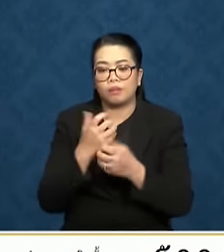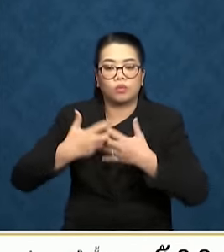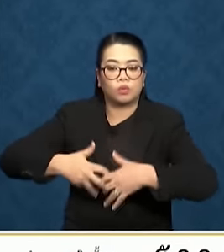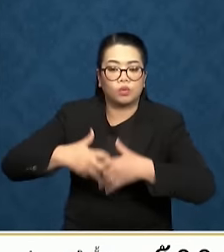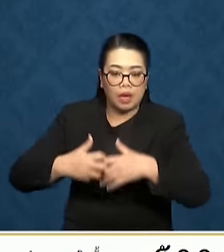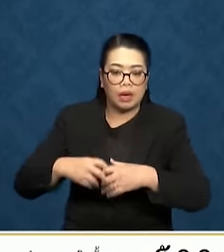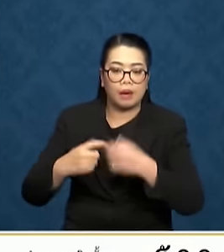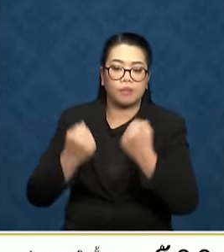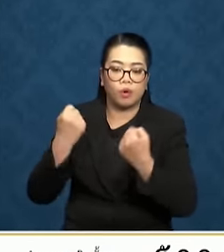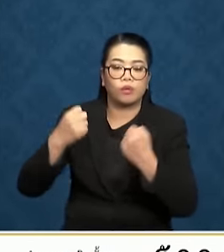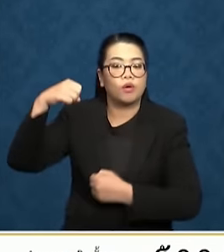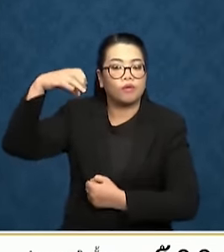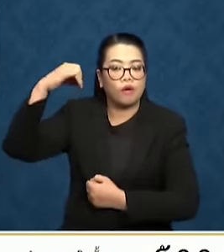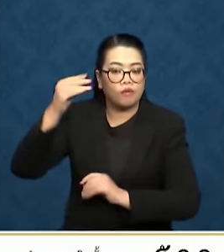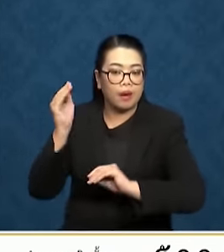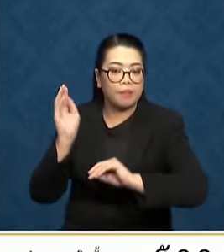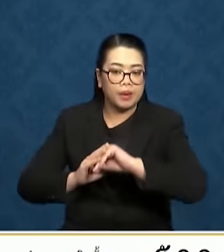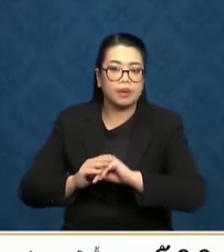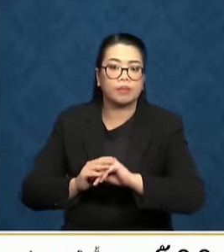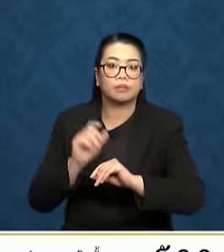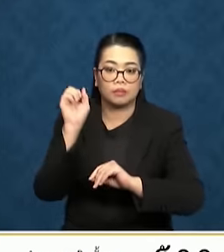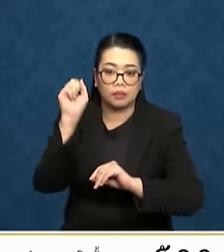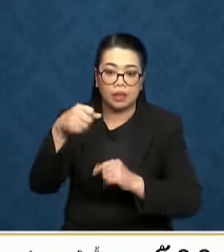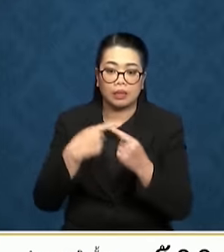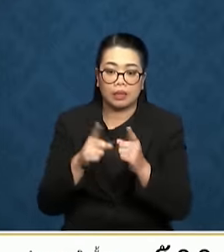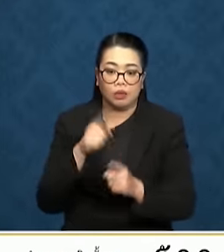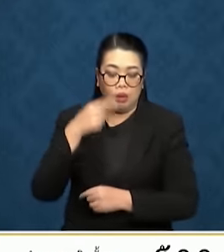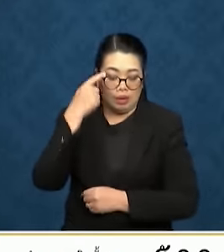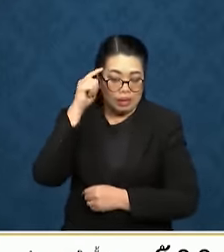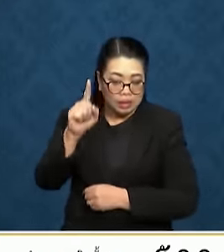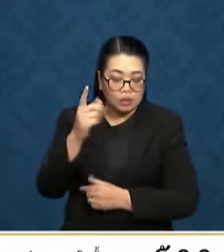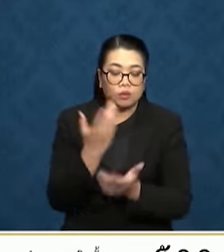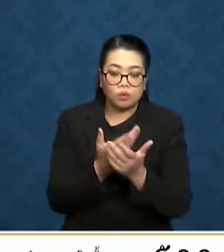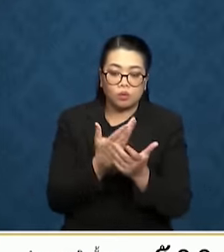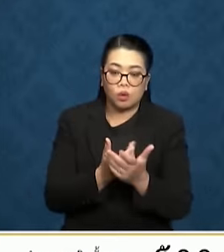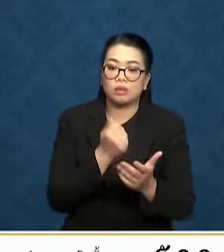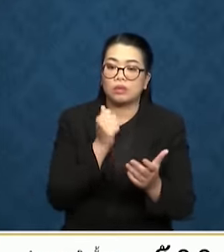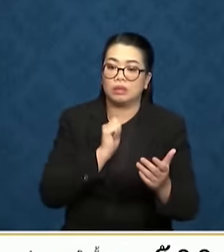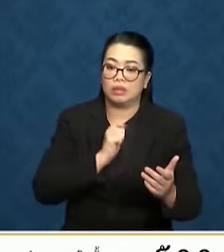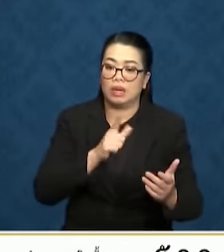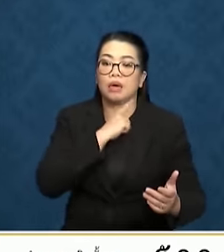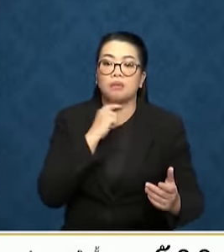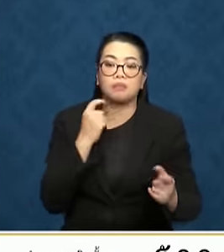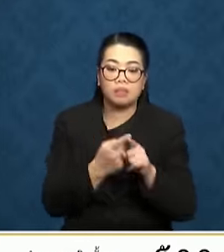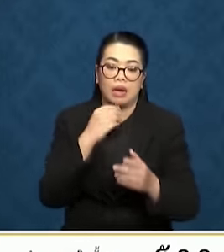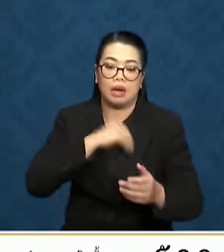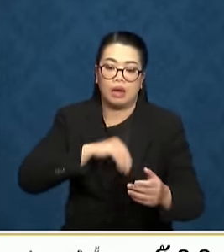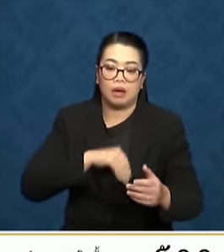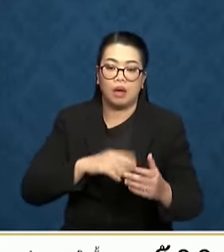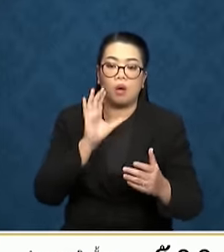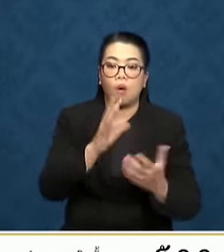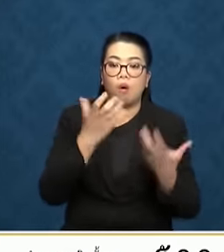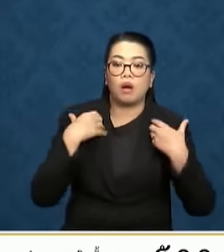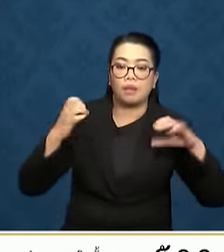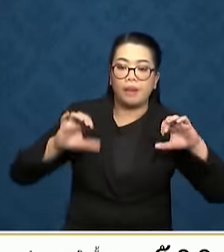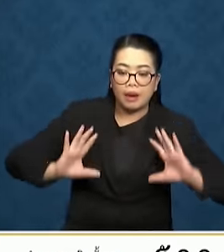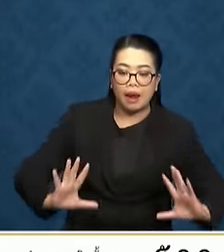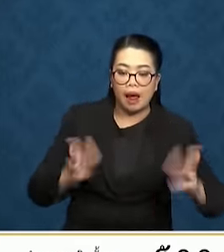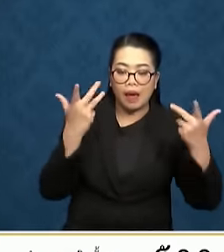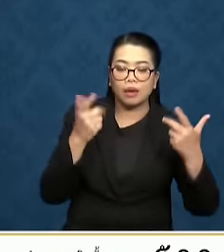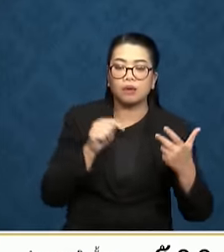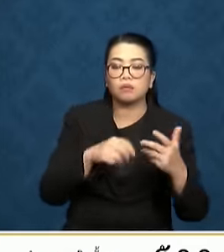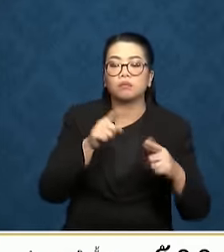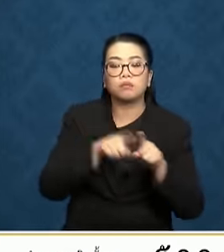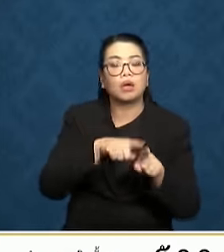EVเกิดขึ้นในประเทศไทยแต่ในขณะเดียวกันครับมันมีราคาที่ต้องจ่ายของมันนั่นก็คือเรื่องของรายได้ของรัฐที่มันหาย